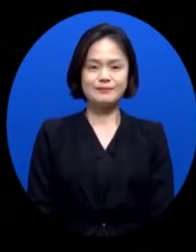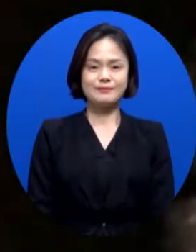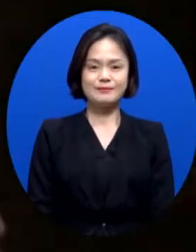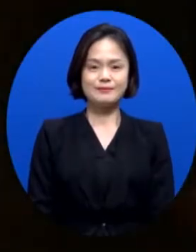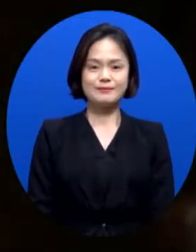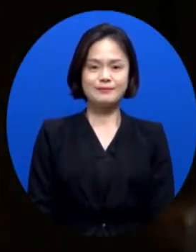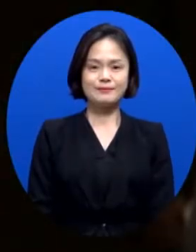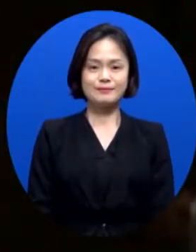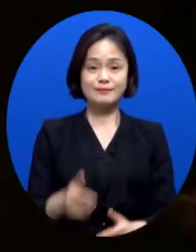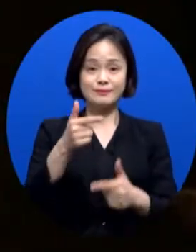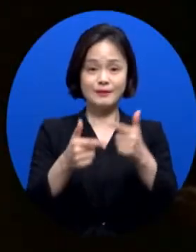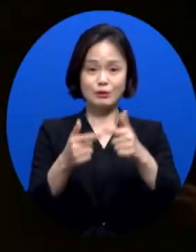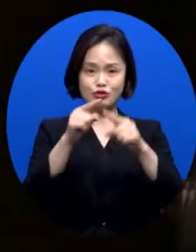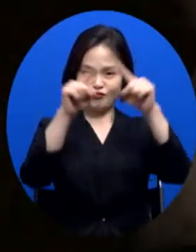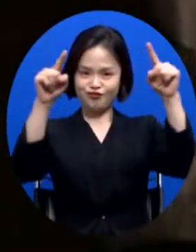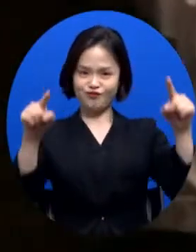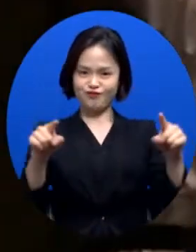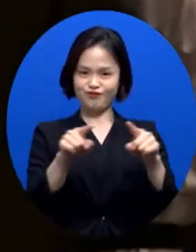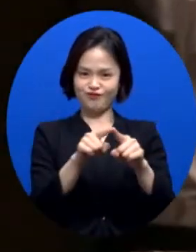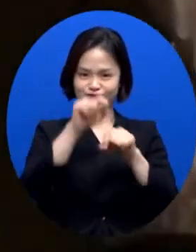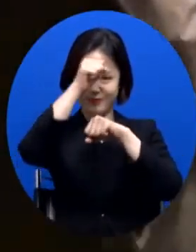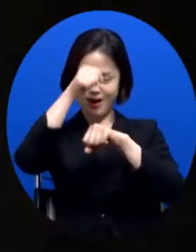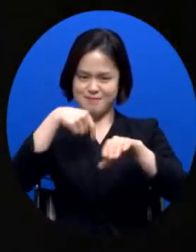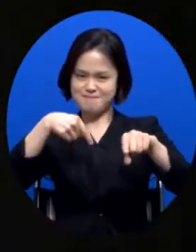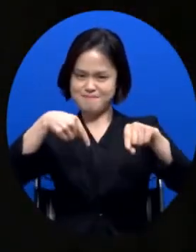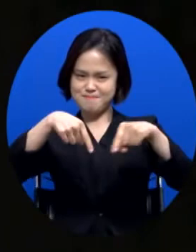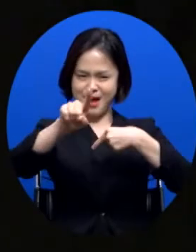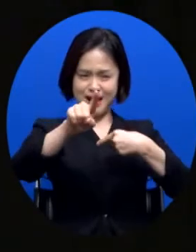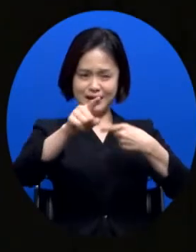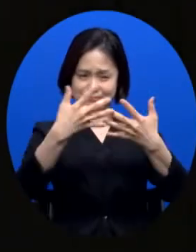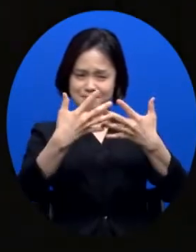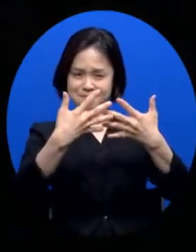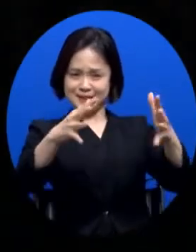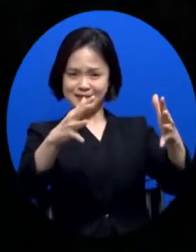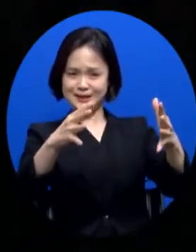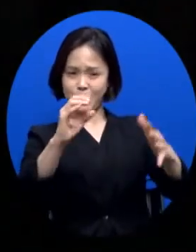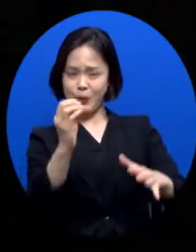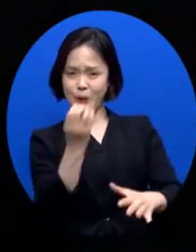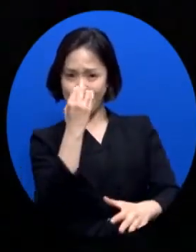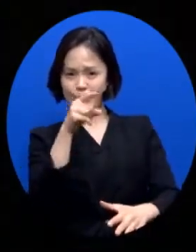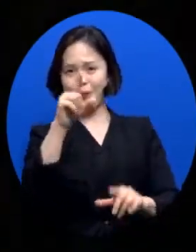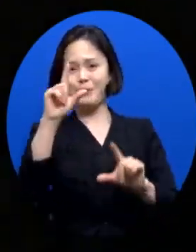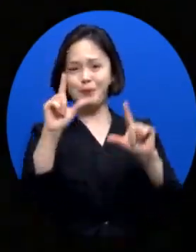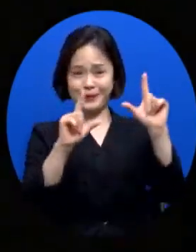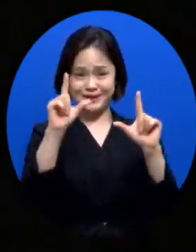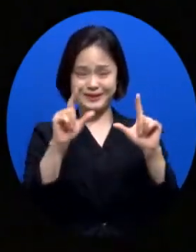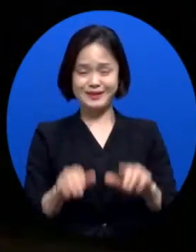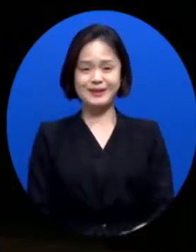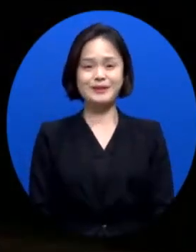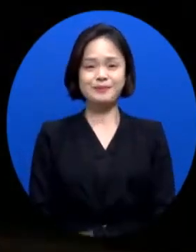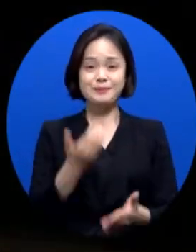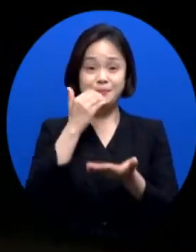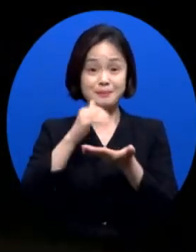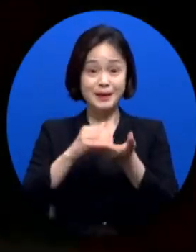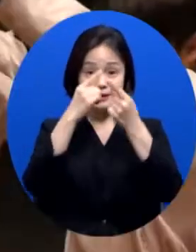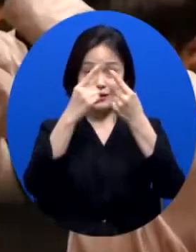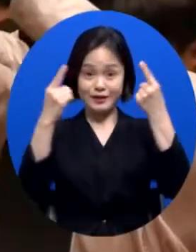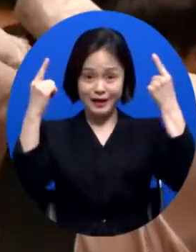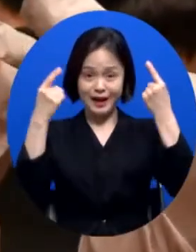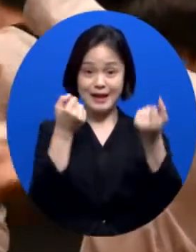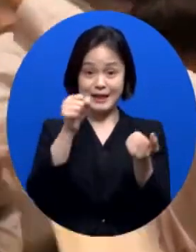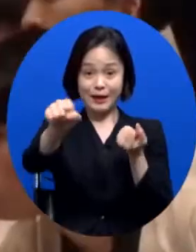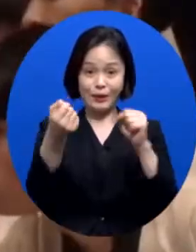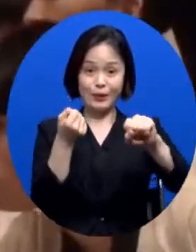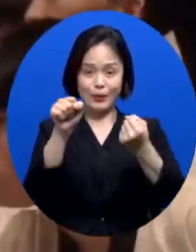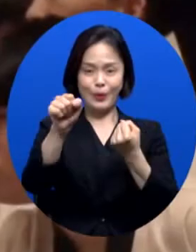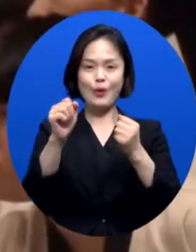시원한 격파와 감탄을 자아내는 멋진 기술들. 2021년 백석대학교 총장배 국제 온라인 태권도